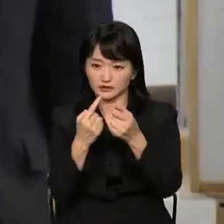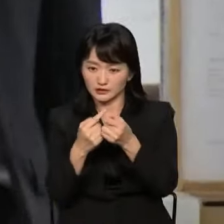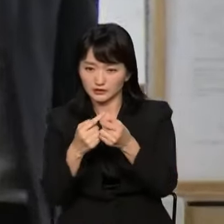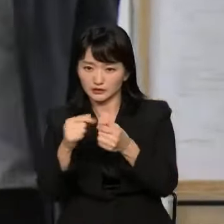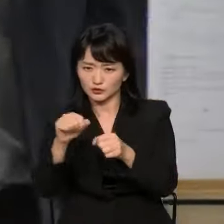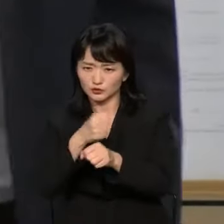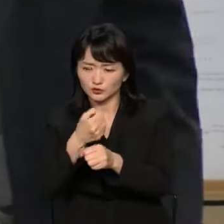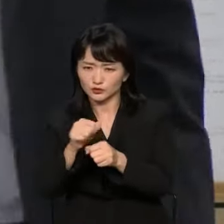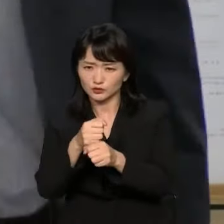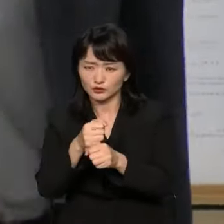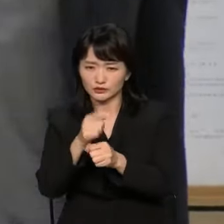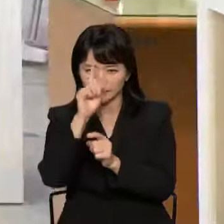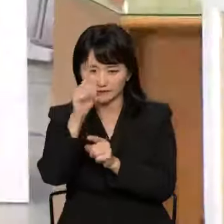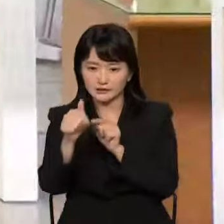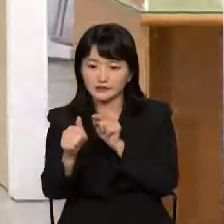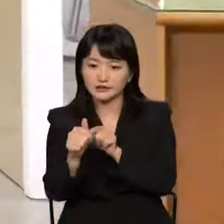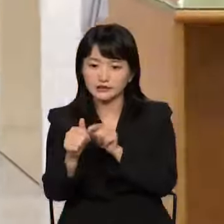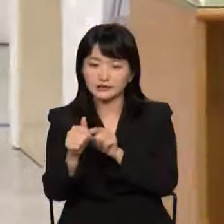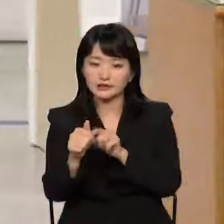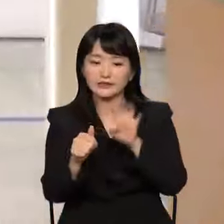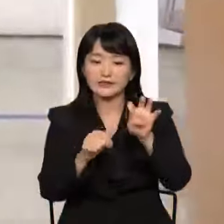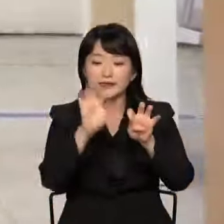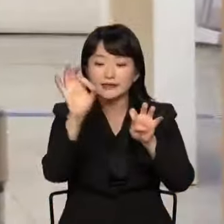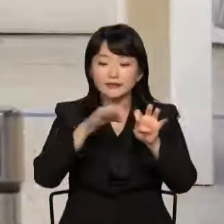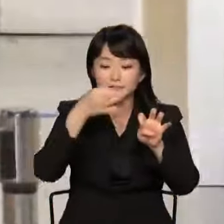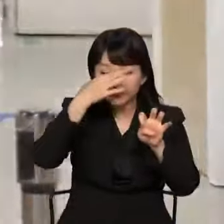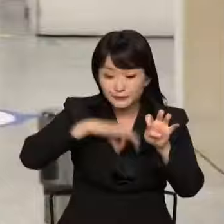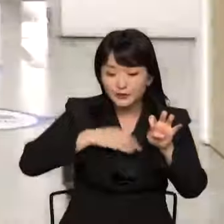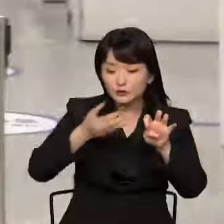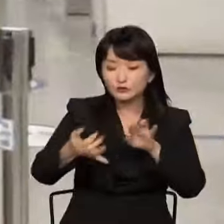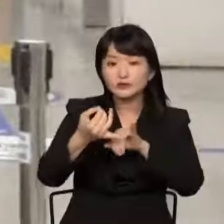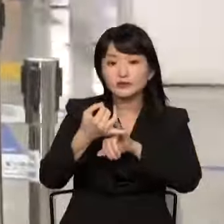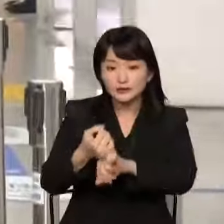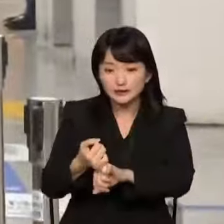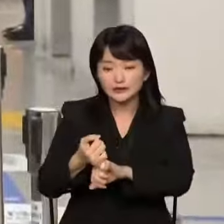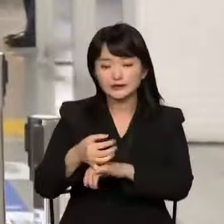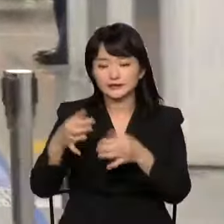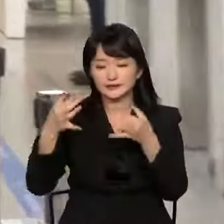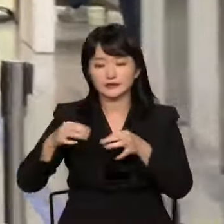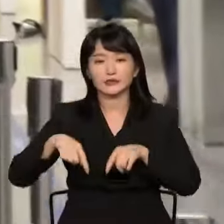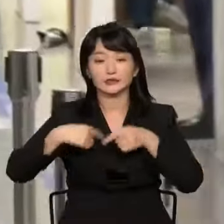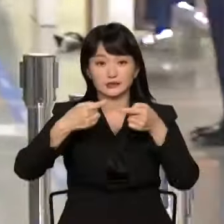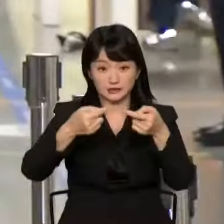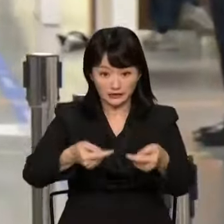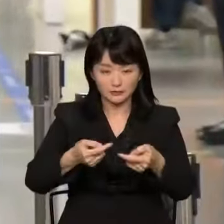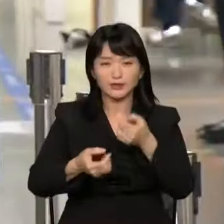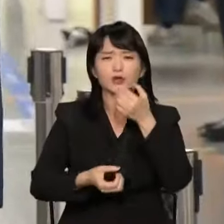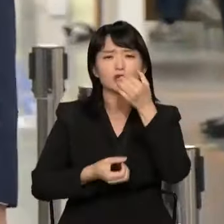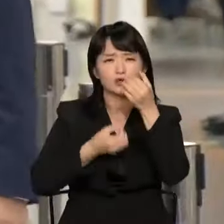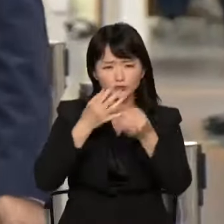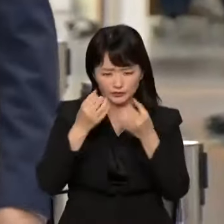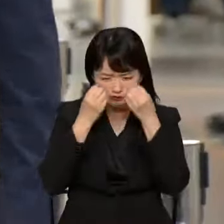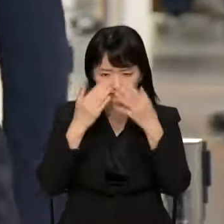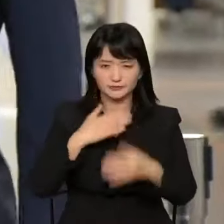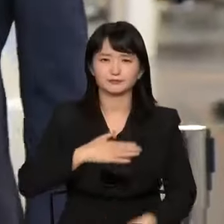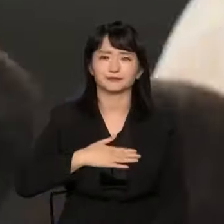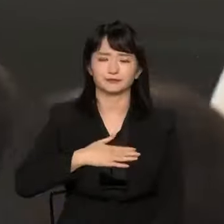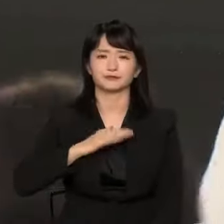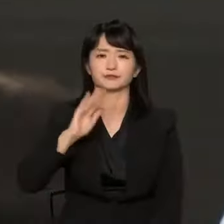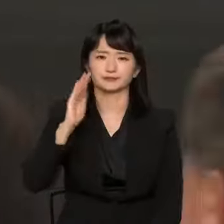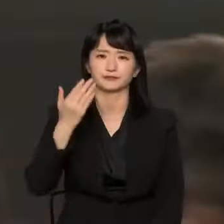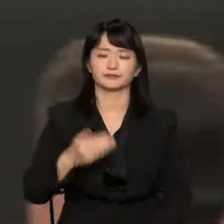주포 이모 씨에게 40%에 달하는 수익을 약속하는 자리에 김 여사가 동석했다는 진술이 새롭게 알려지기도